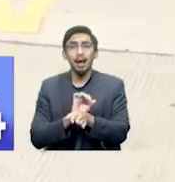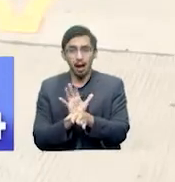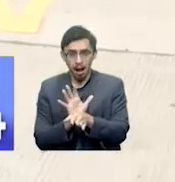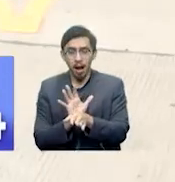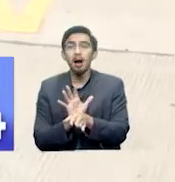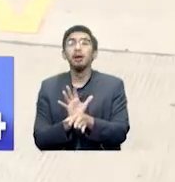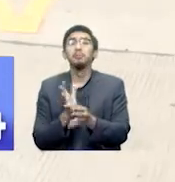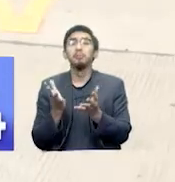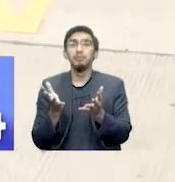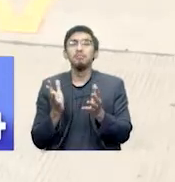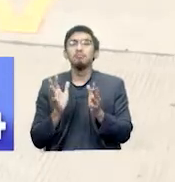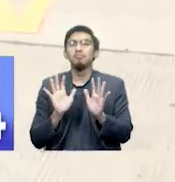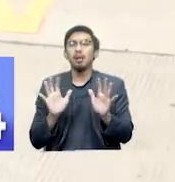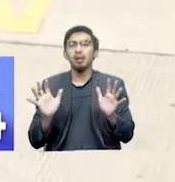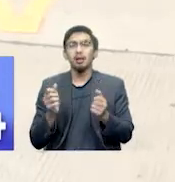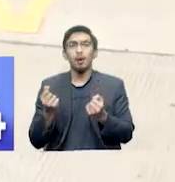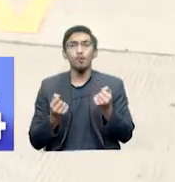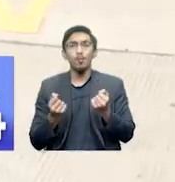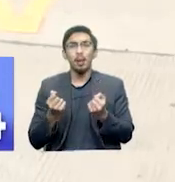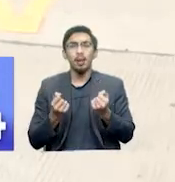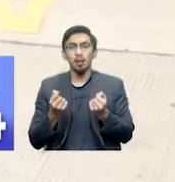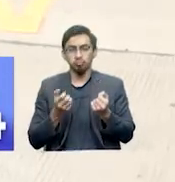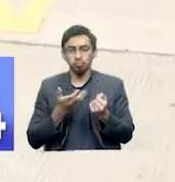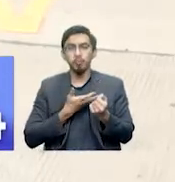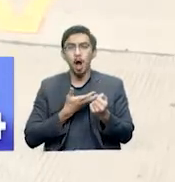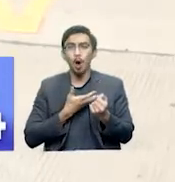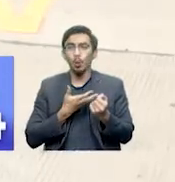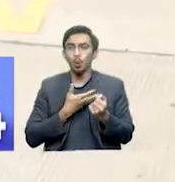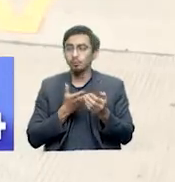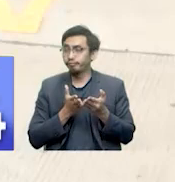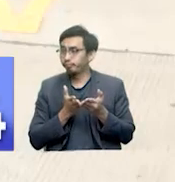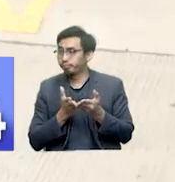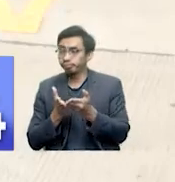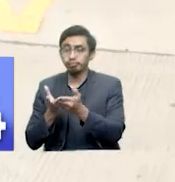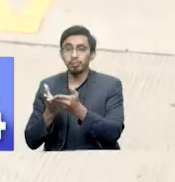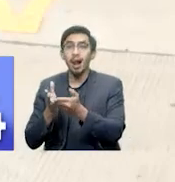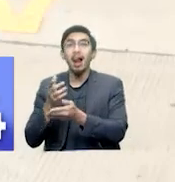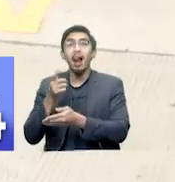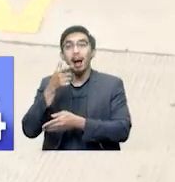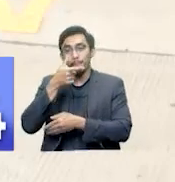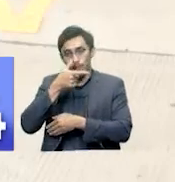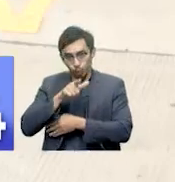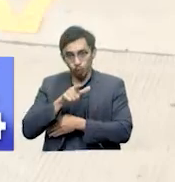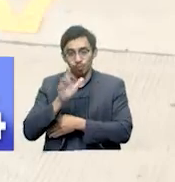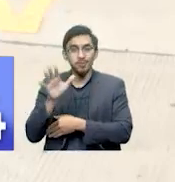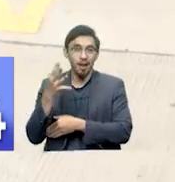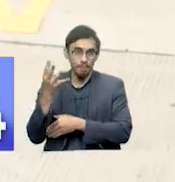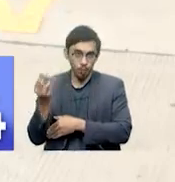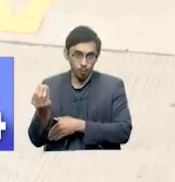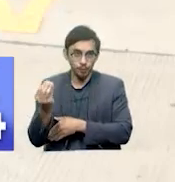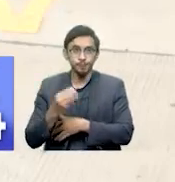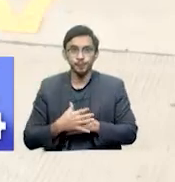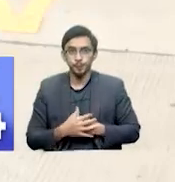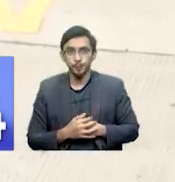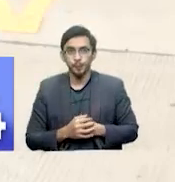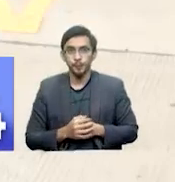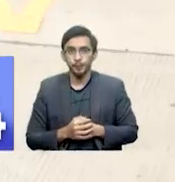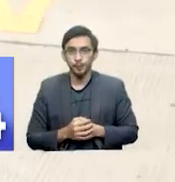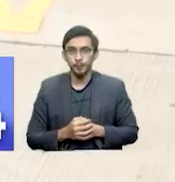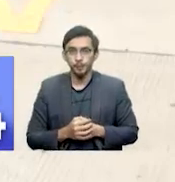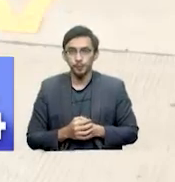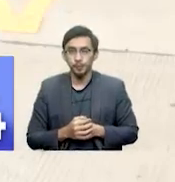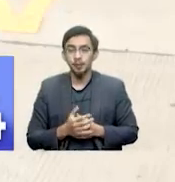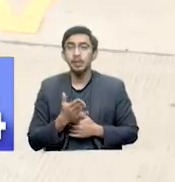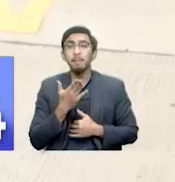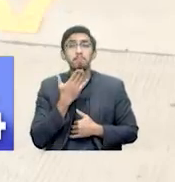hendak melintas untuk menuju ke Pelabuhan Bakauheni Lampung dalam melakukan perjalanan mudiknya. Tentu dapat kami informasikan juga kalau biasanya